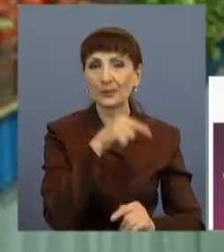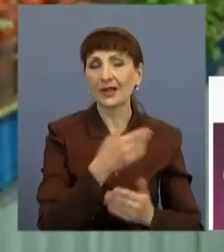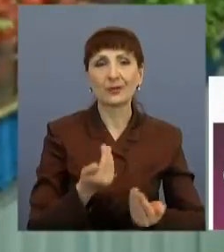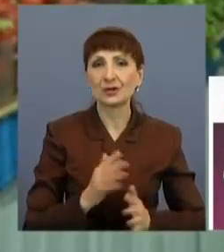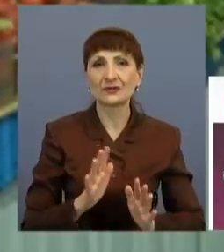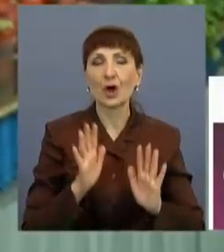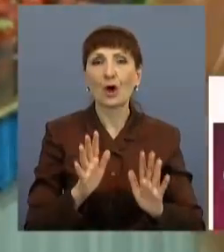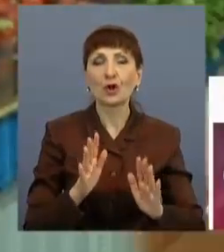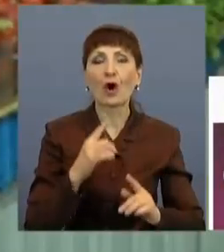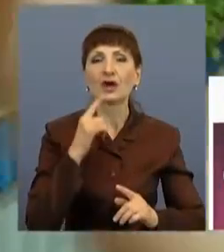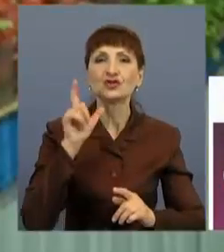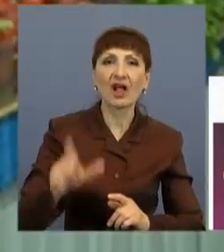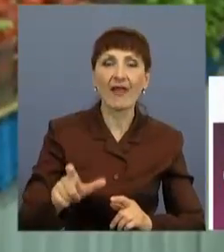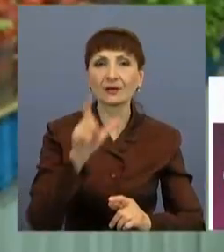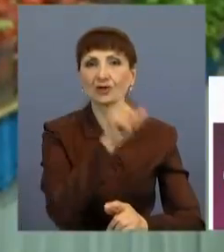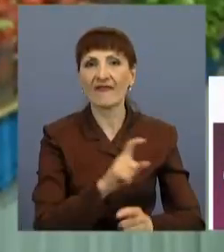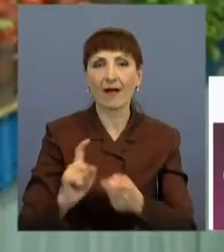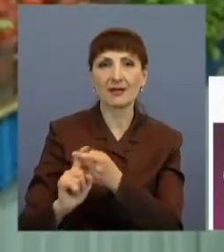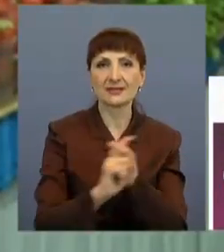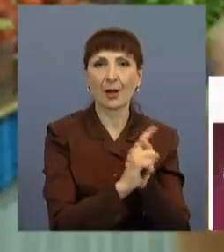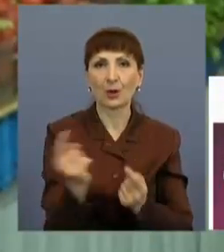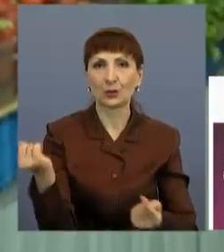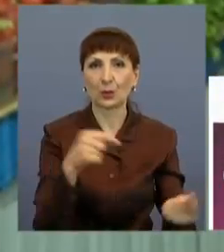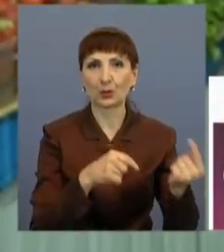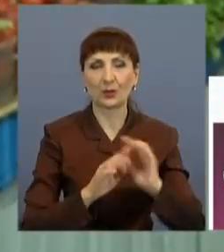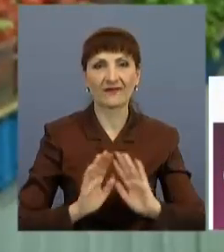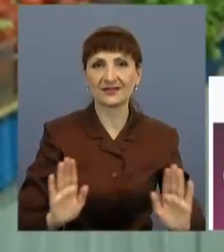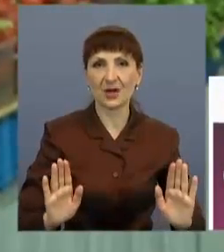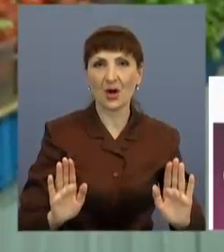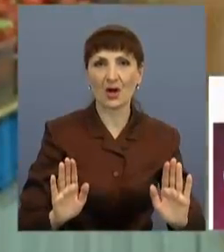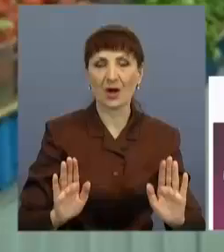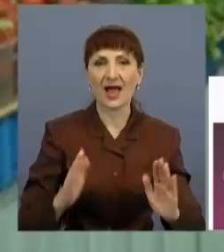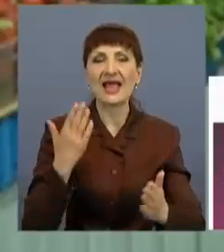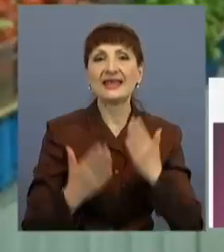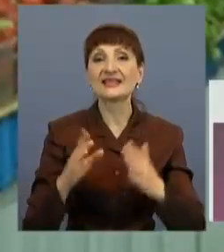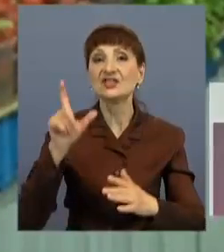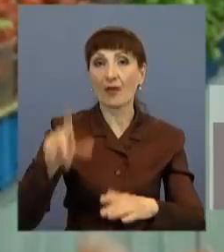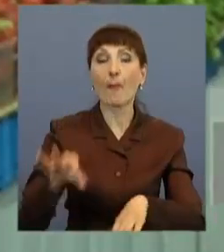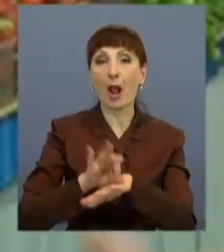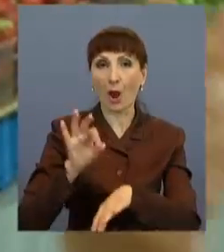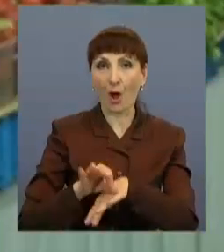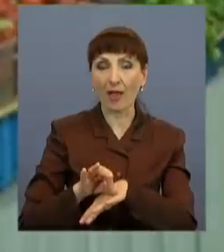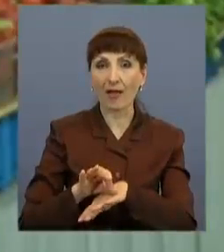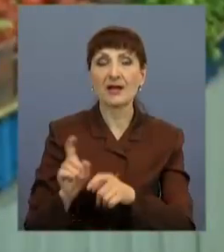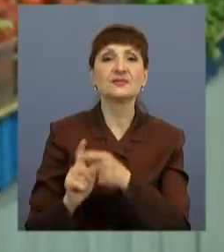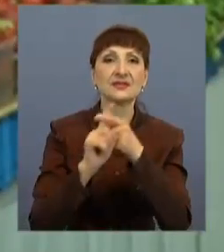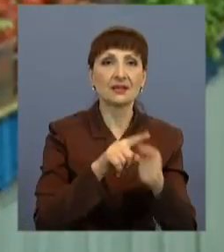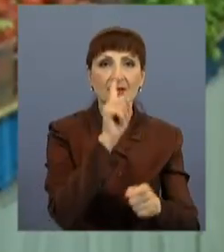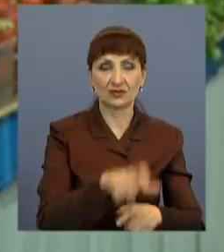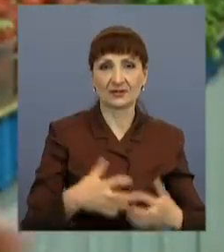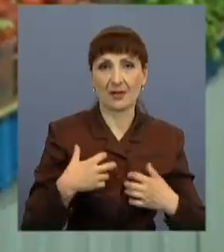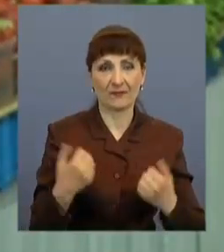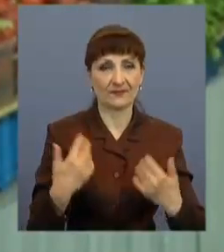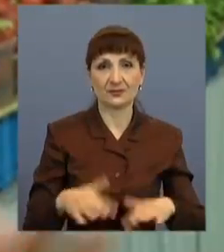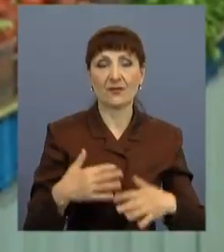она может только человека передаваться через, только если это больной человек, с больного человека может передаться